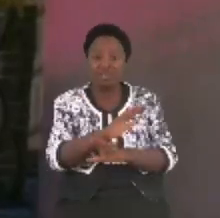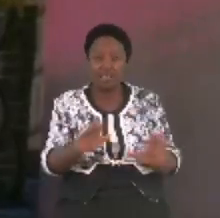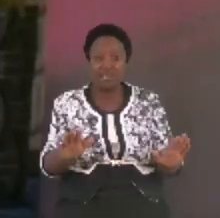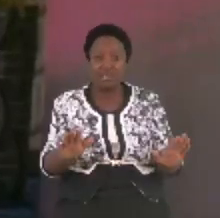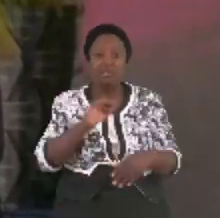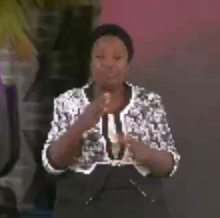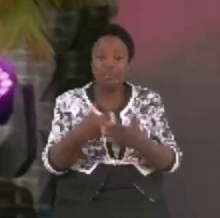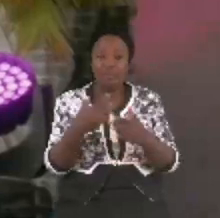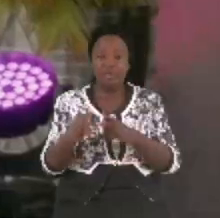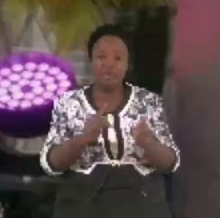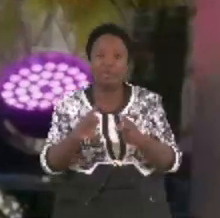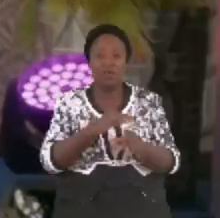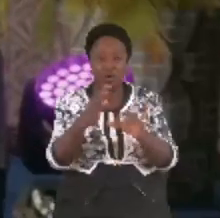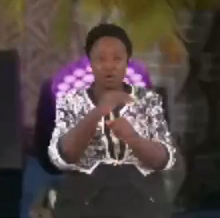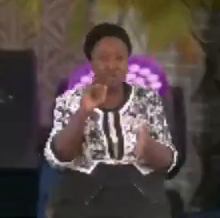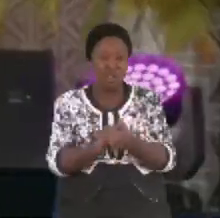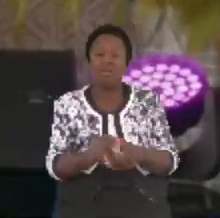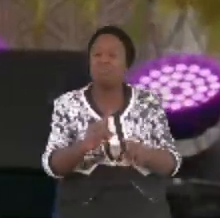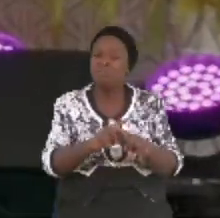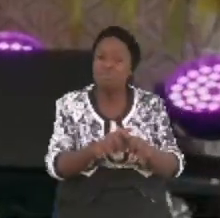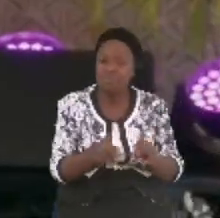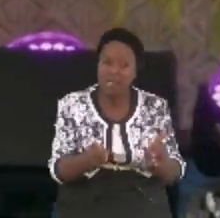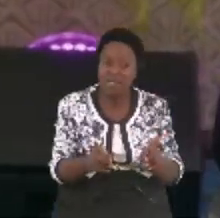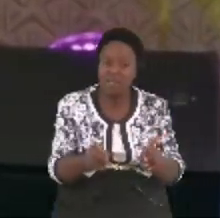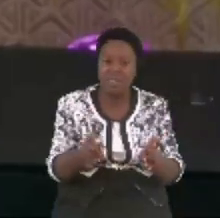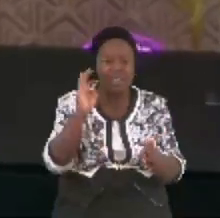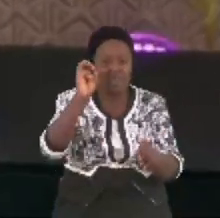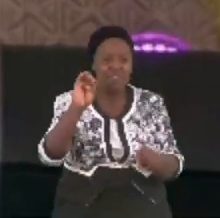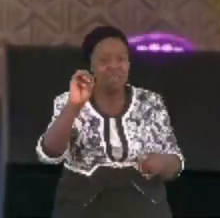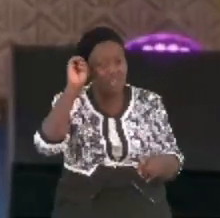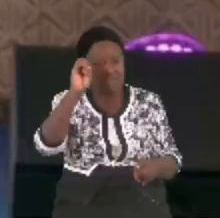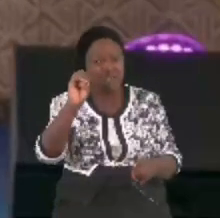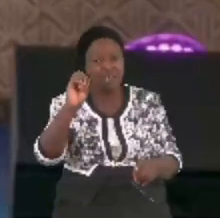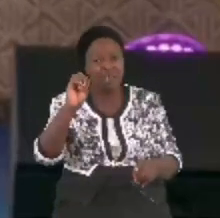Il a reçu cela aussi, mais il était limité.